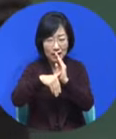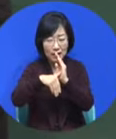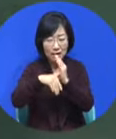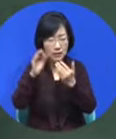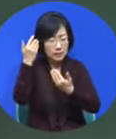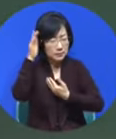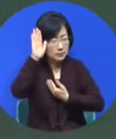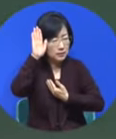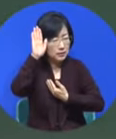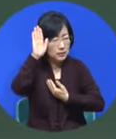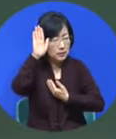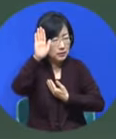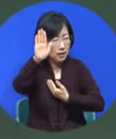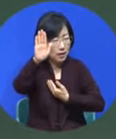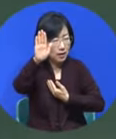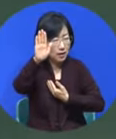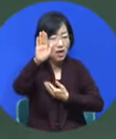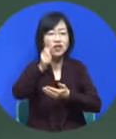정되는